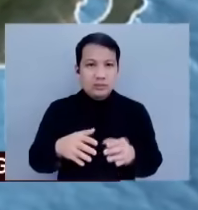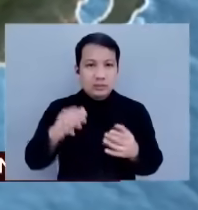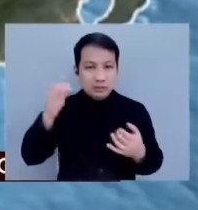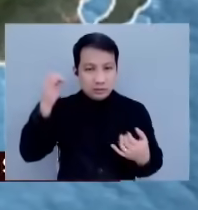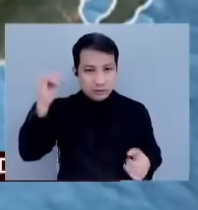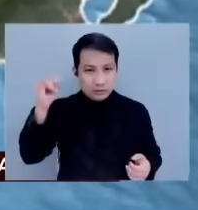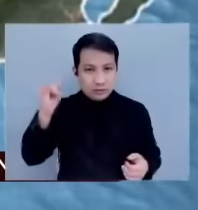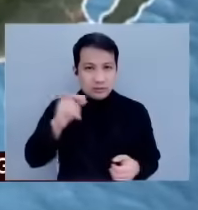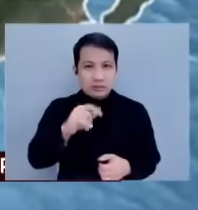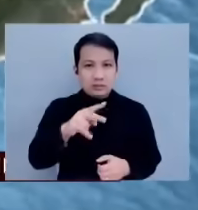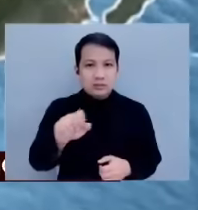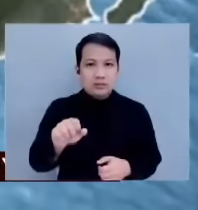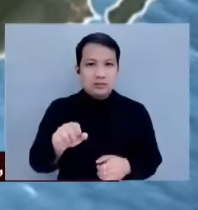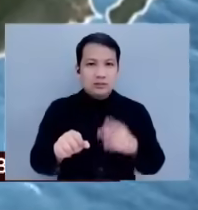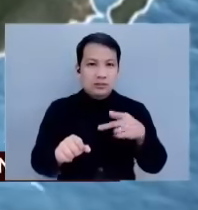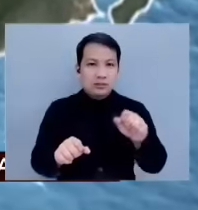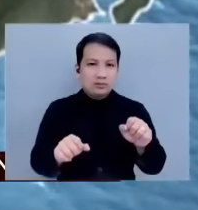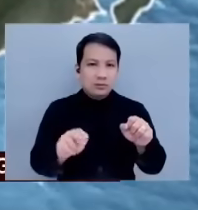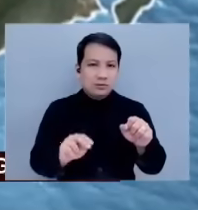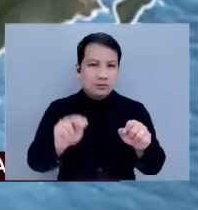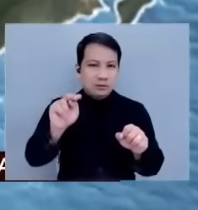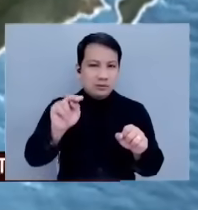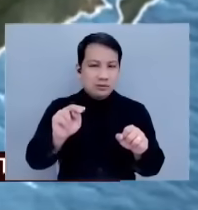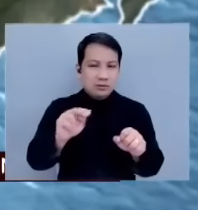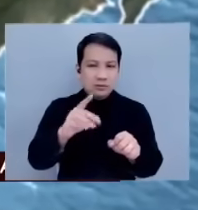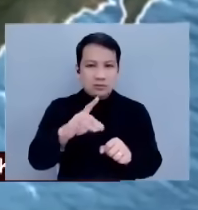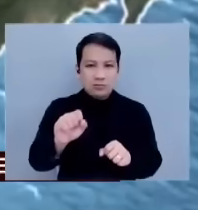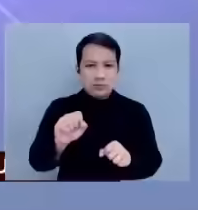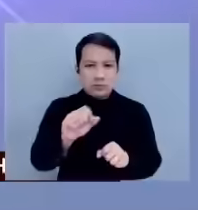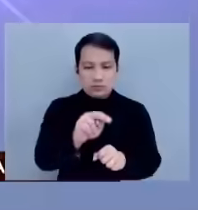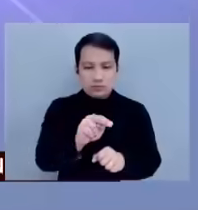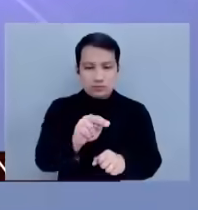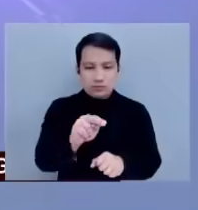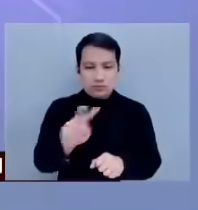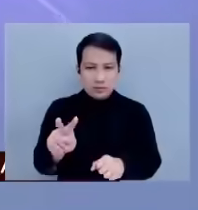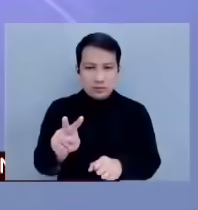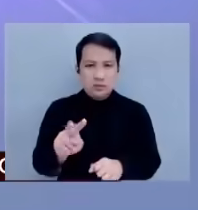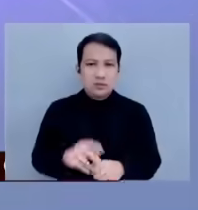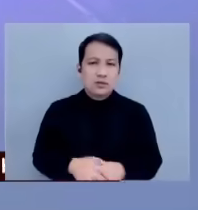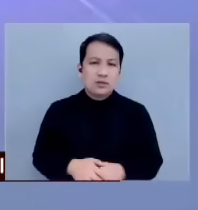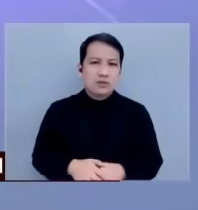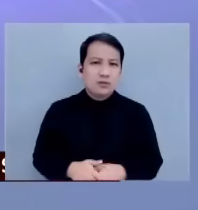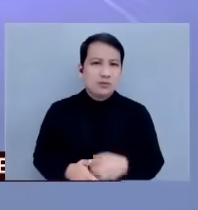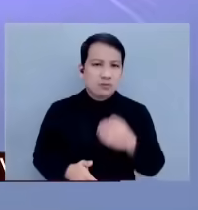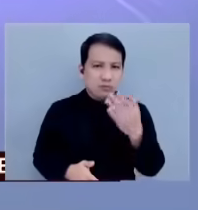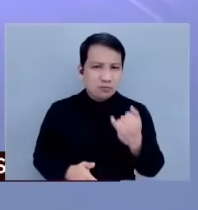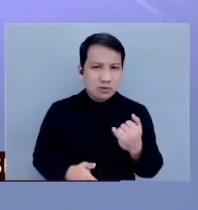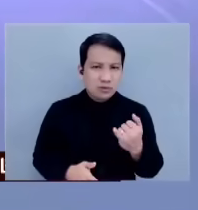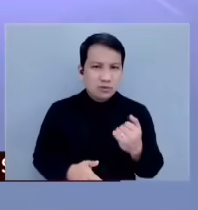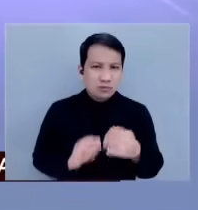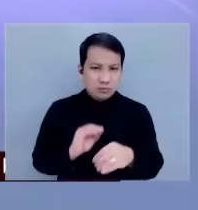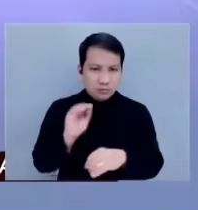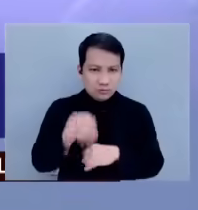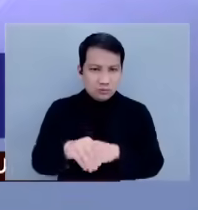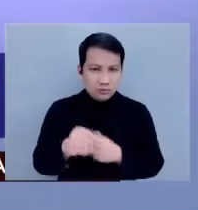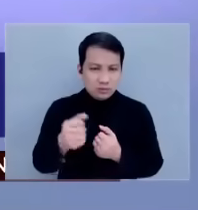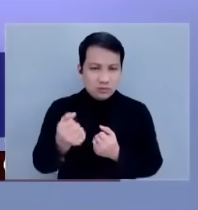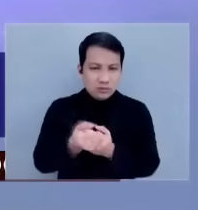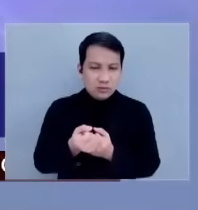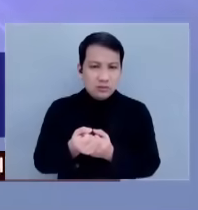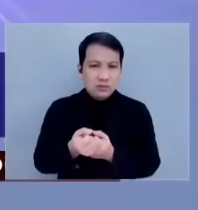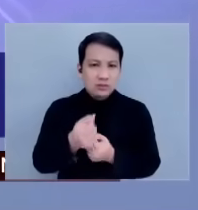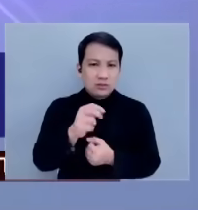at Atok Bingkit at Dupax del Norte sa Nueva Vizcaya. Bakit ba nagkaroon ng oversupply? Ayon sa Nueva